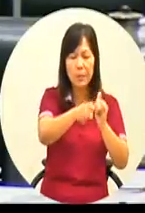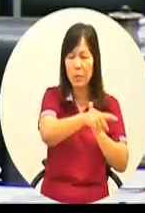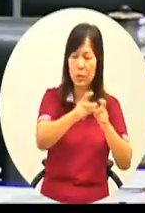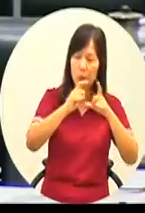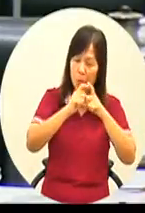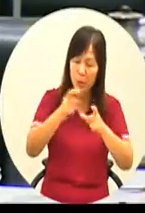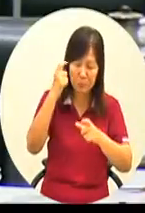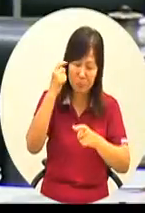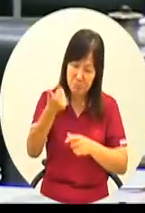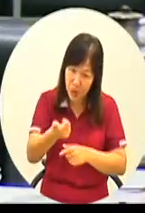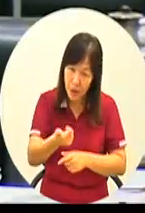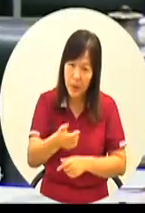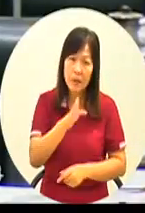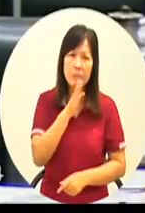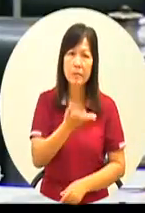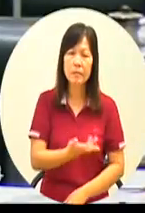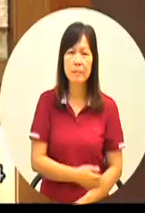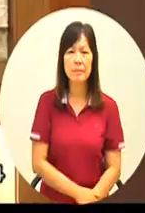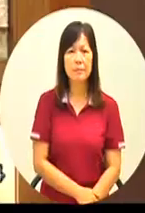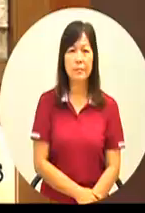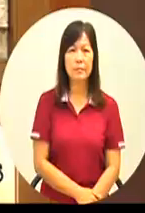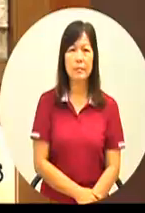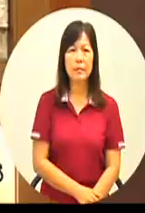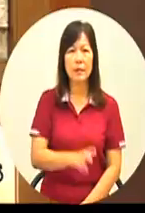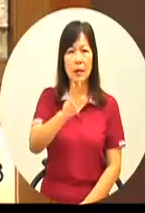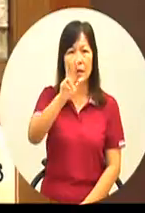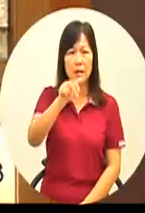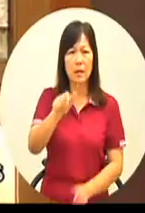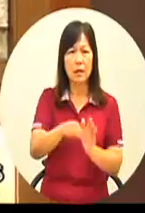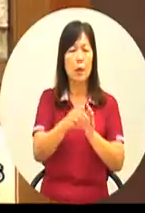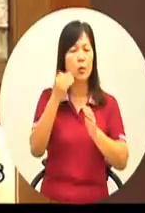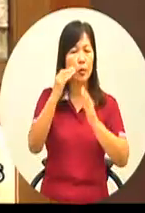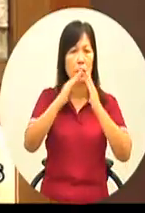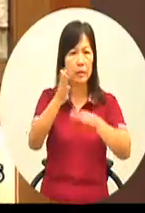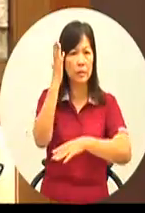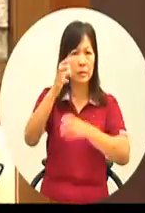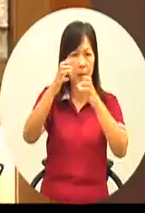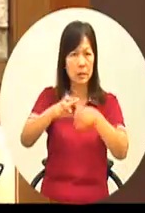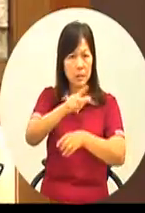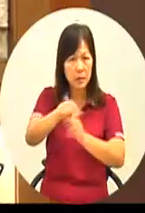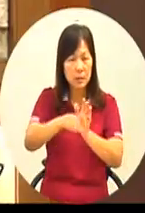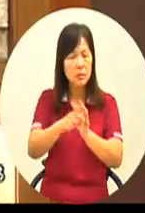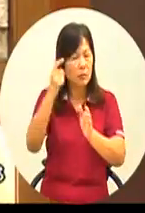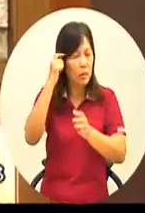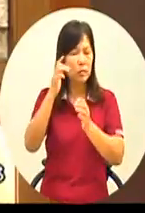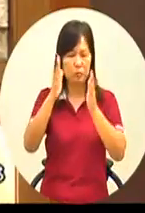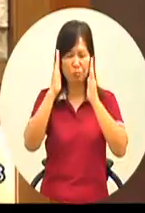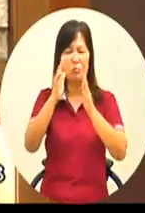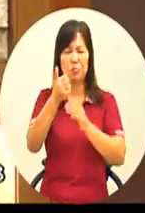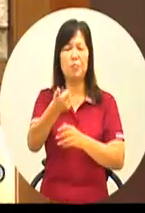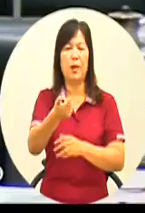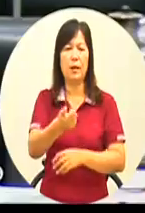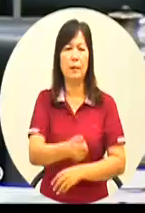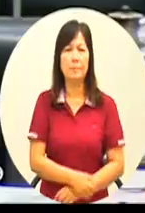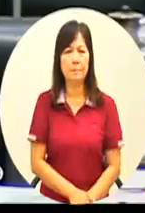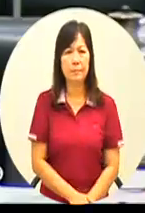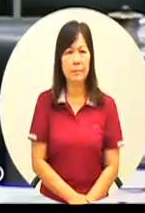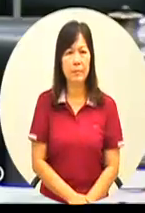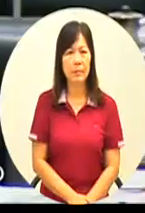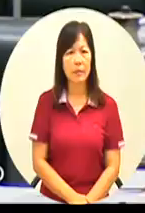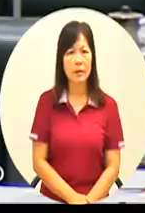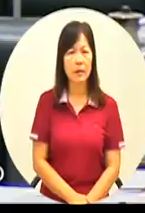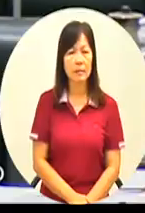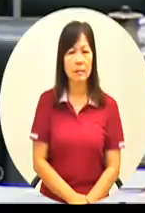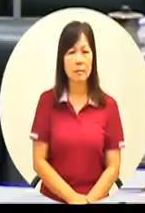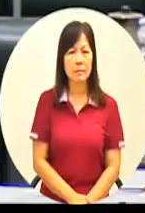好吗？ 哎，如果以整体市政建设来讲，是应该是支持正面的。 好，我们请那